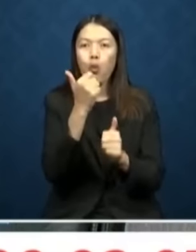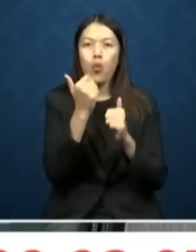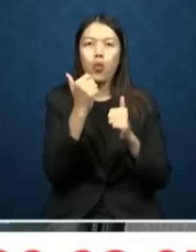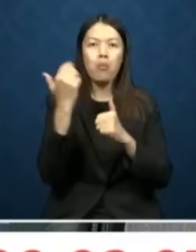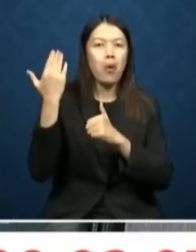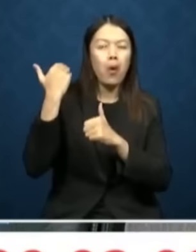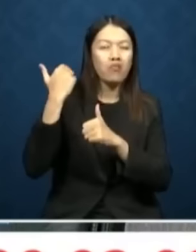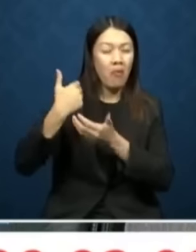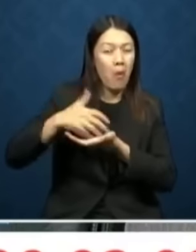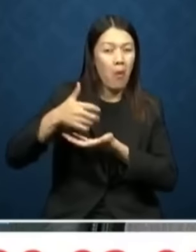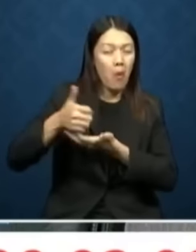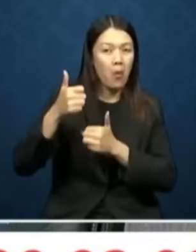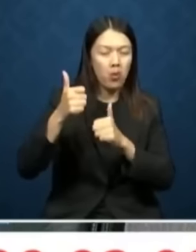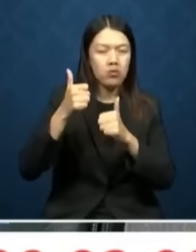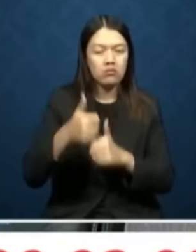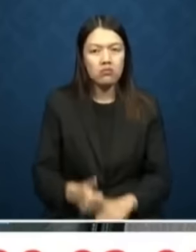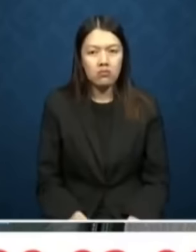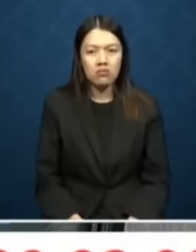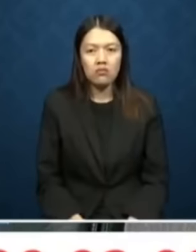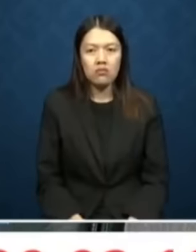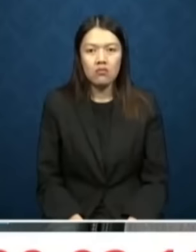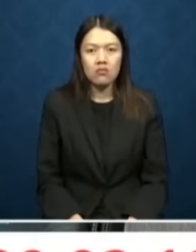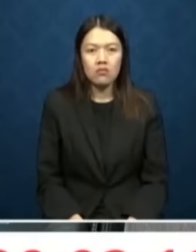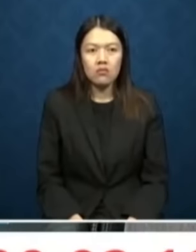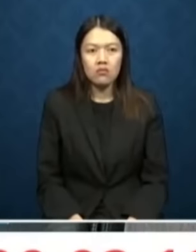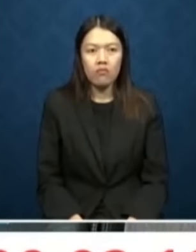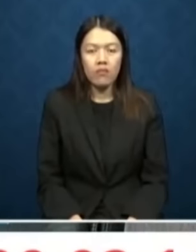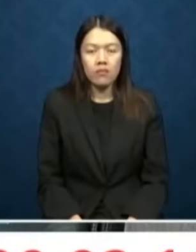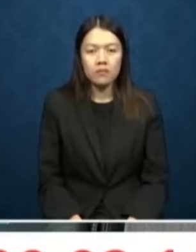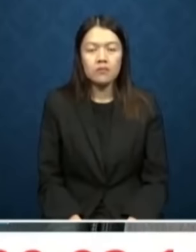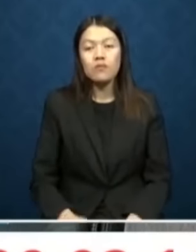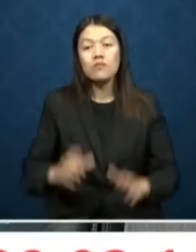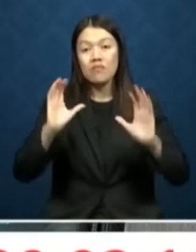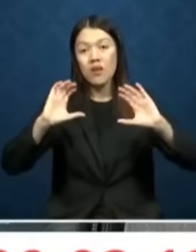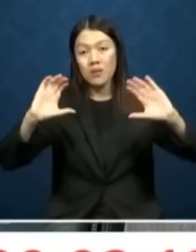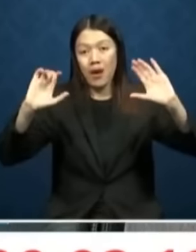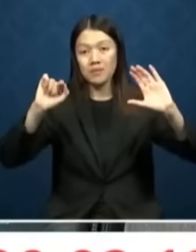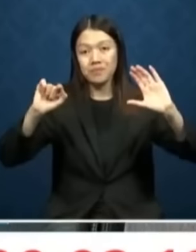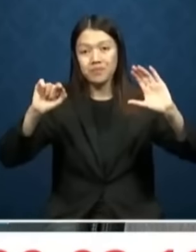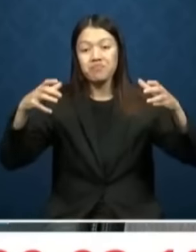ครับแต่ท่านทราบไหมครับว่ารัฐบาลนี้